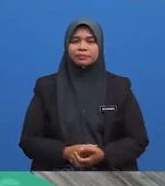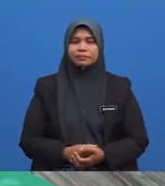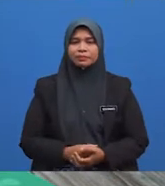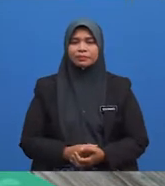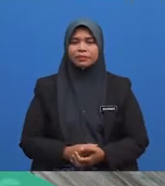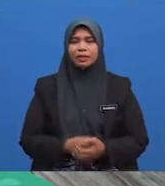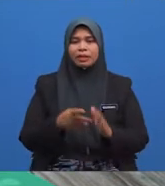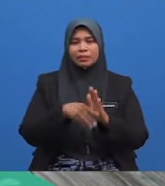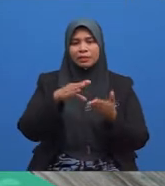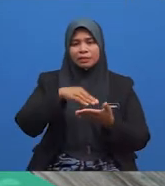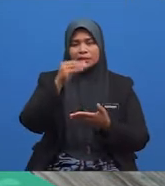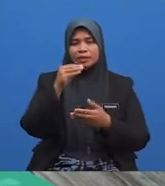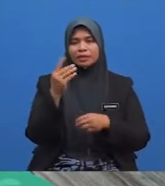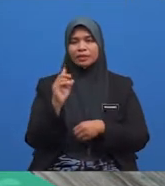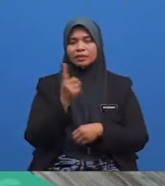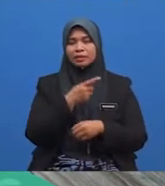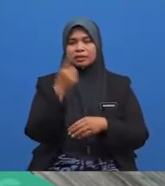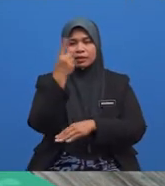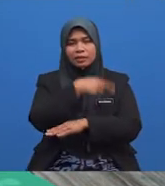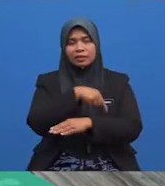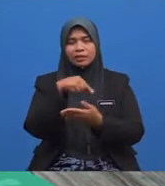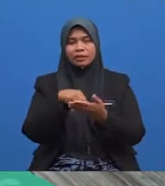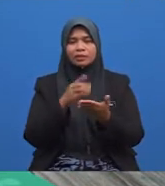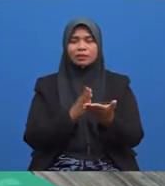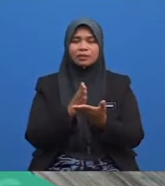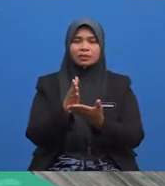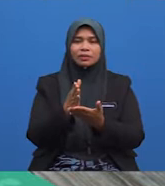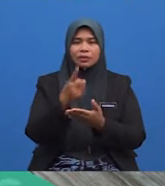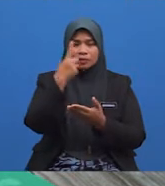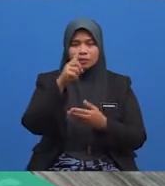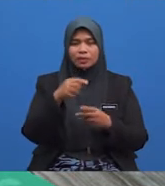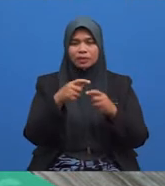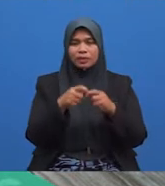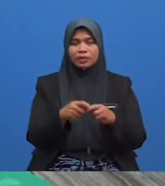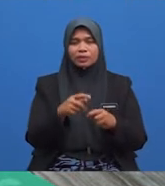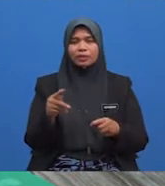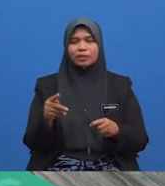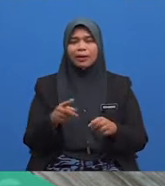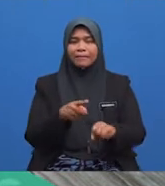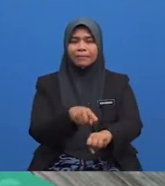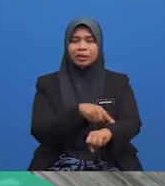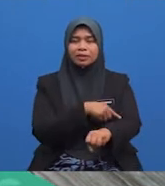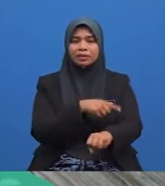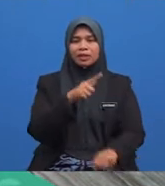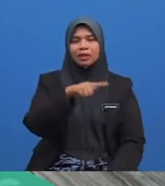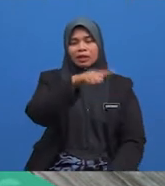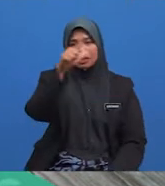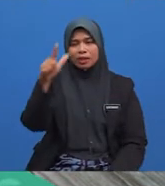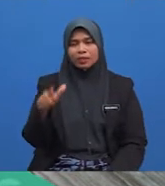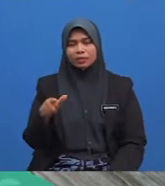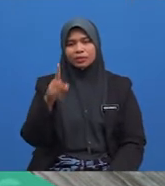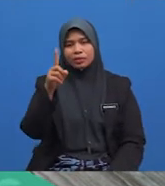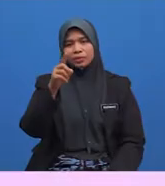Murid-murid, pembelajaran kita pada hari ini diteruskan untuk menentukan panjang lengkung